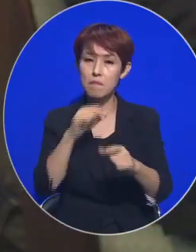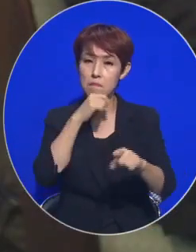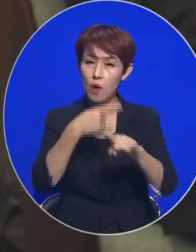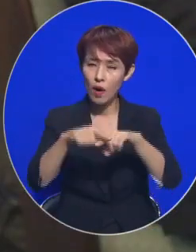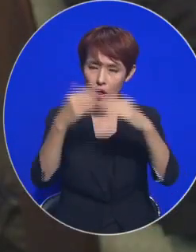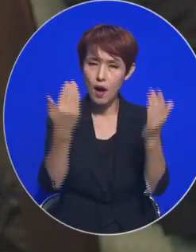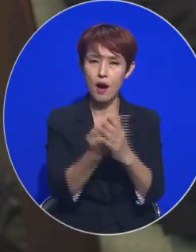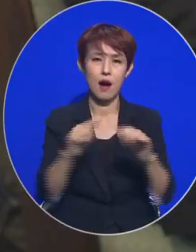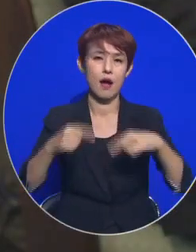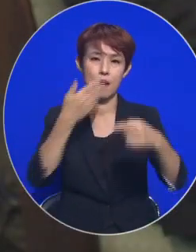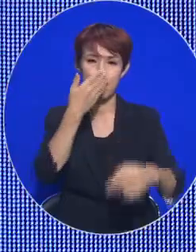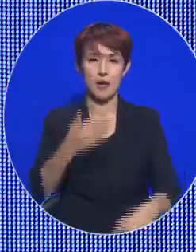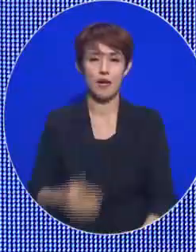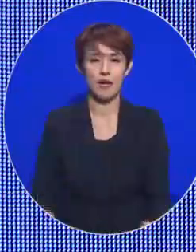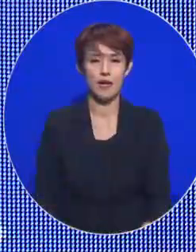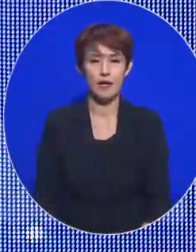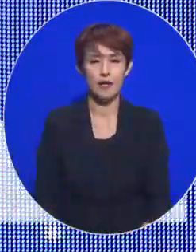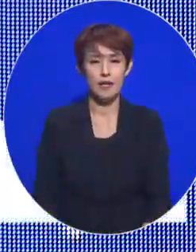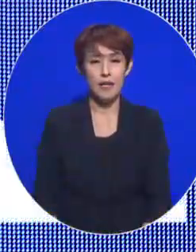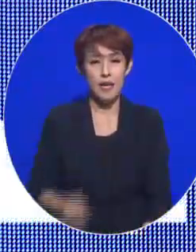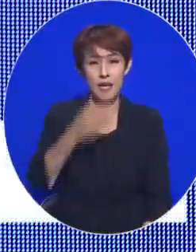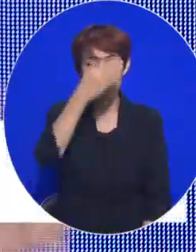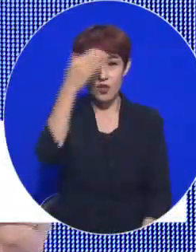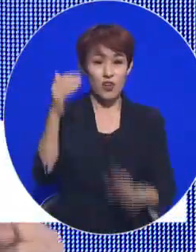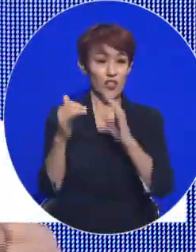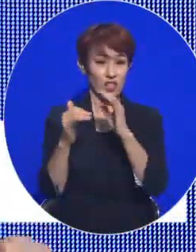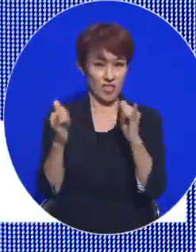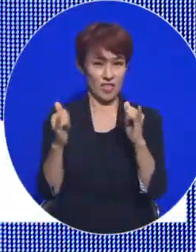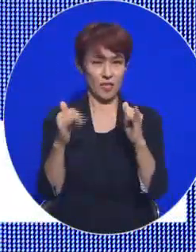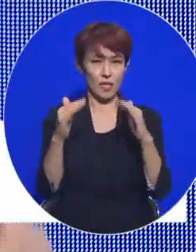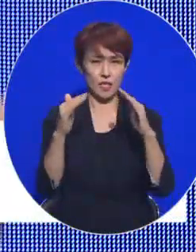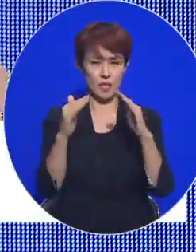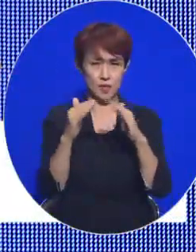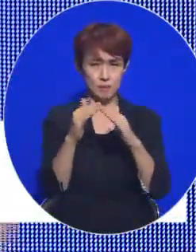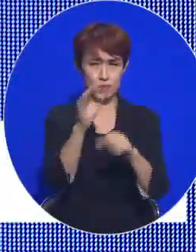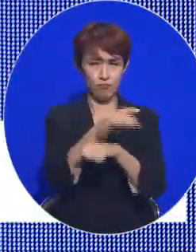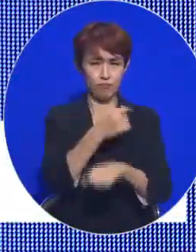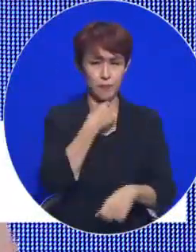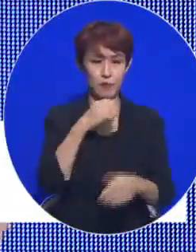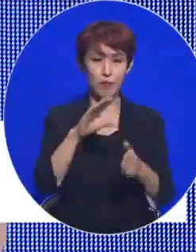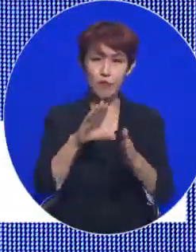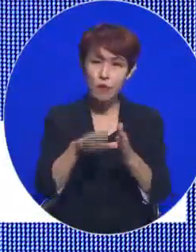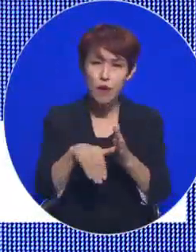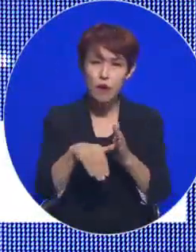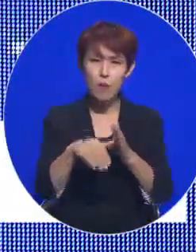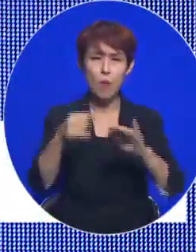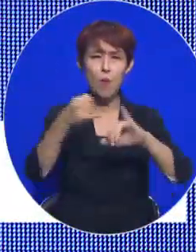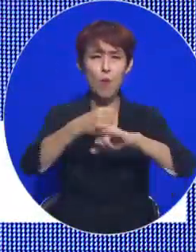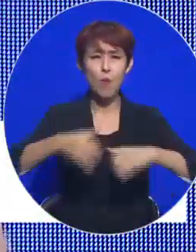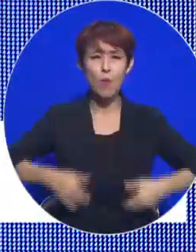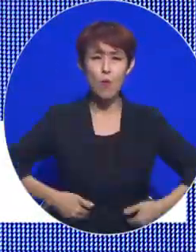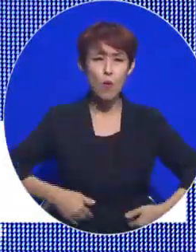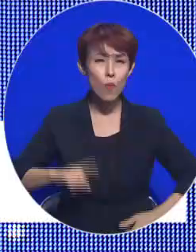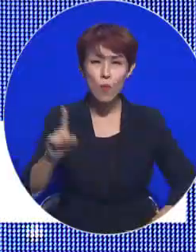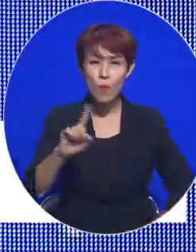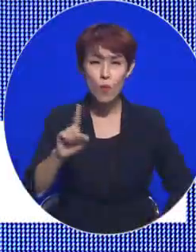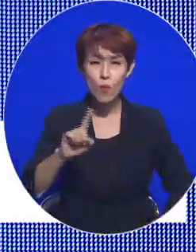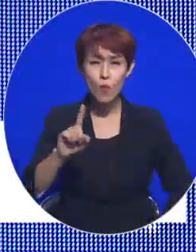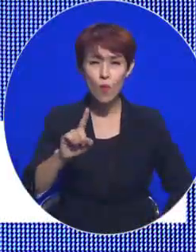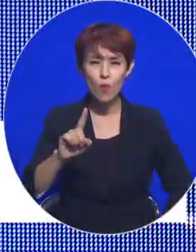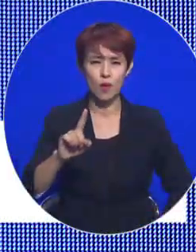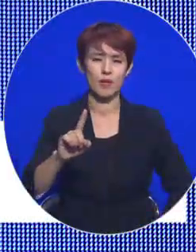걸쳐 참여하게 됩니다. 청년들이 내 집 마련을 해야 할 때 정말 필수적으로 필요한 부분이 무엇이